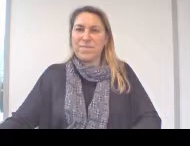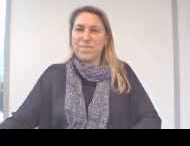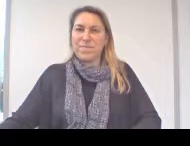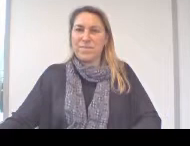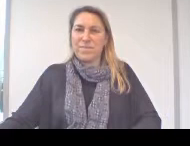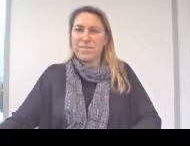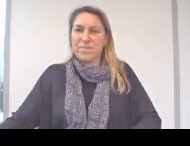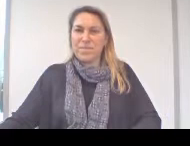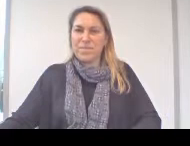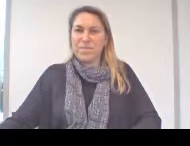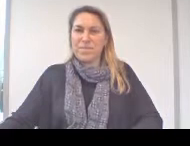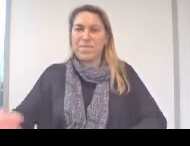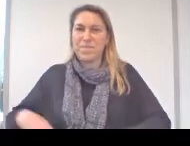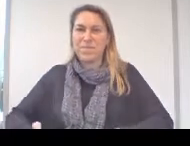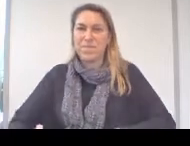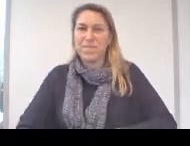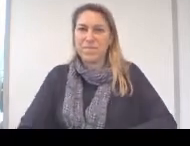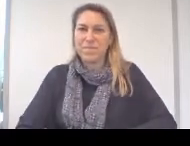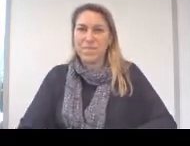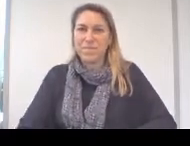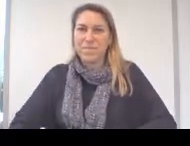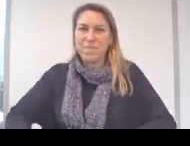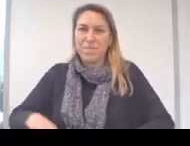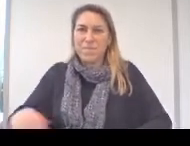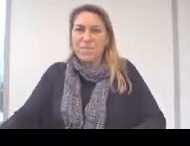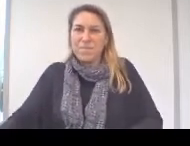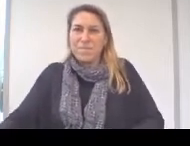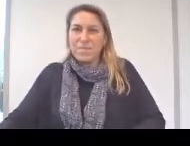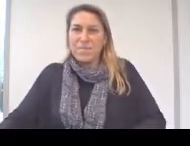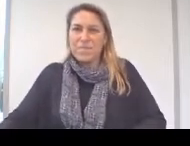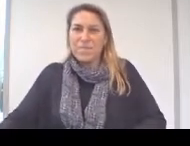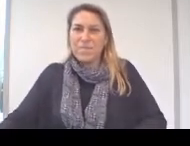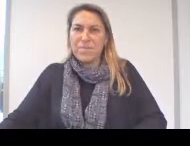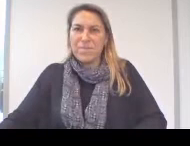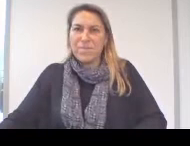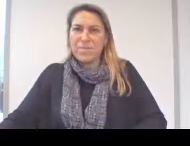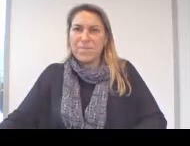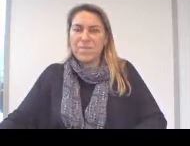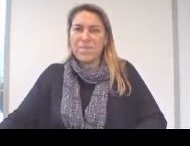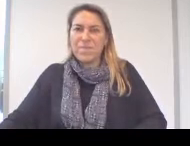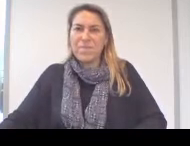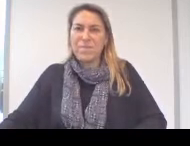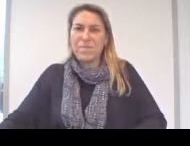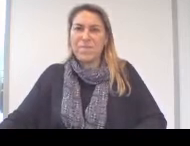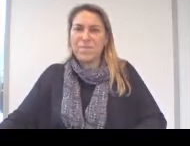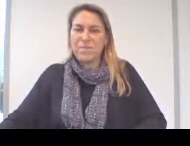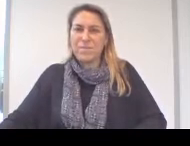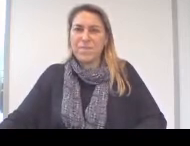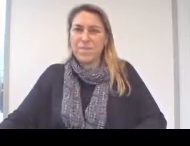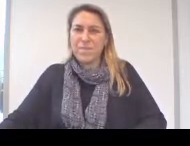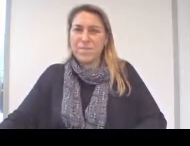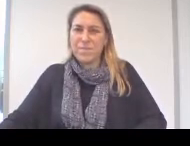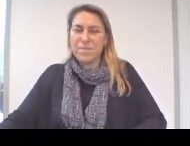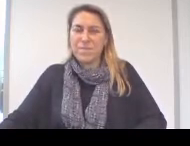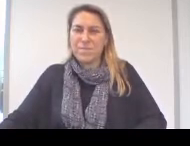les animateurs sont aussi des lieux des intermédiaires et des personnes qui sont en lien au contact direct et peut-être même